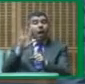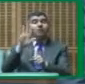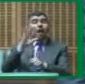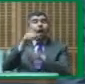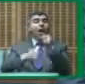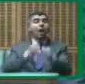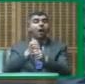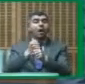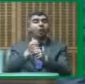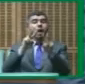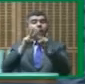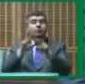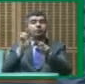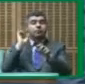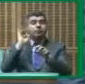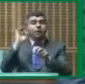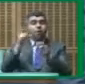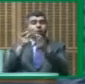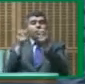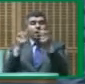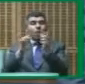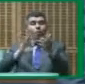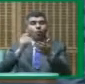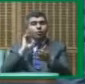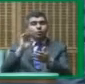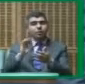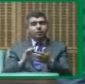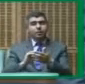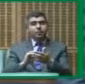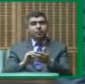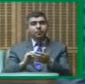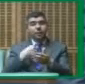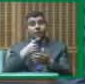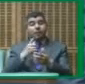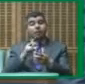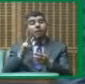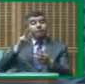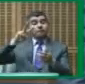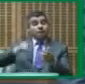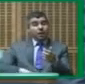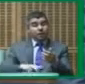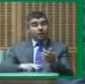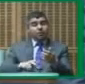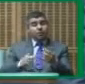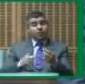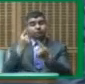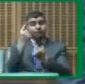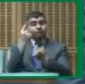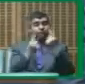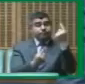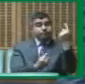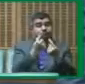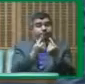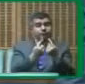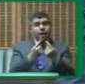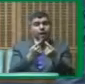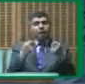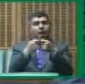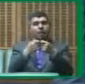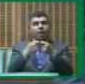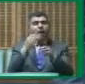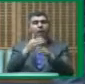دون الاهتمام بكيفية الحصول لهذه التجربة، ما دام أن الشروط ولوج تجربة هو وجود تجربة سابقة.